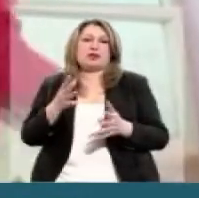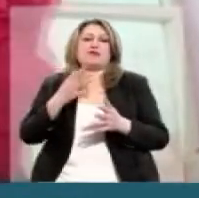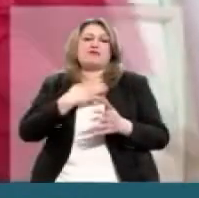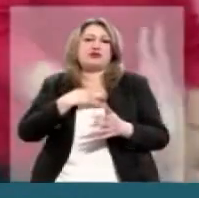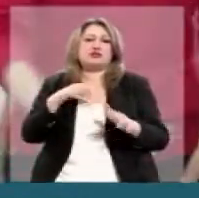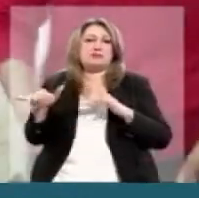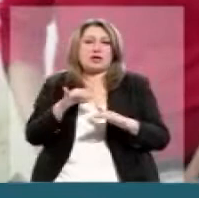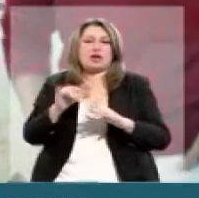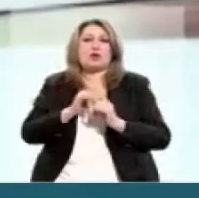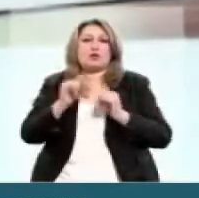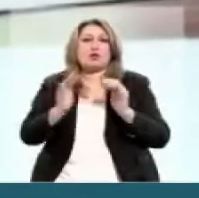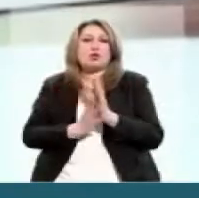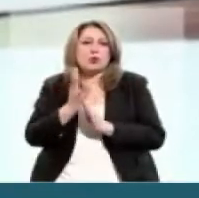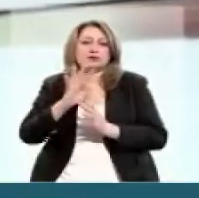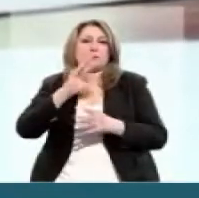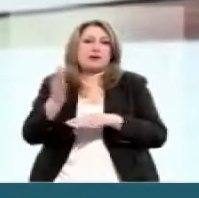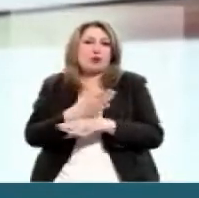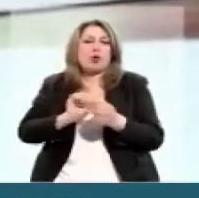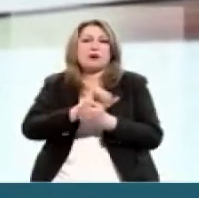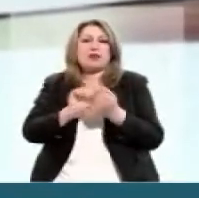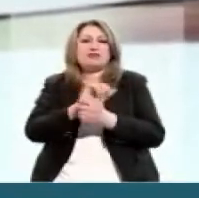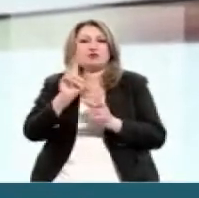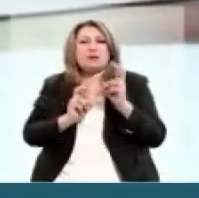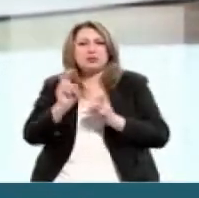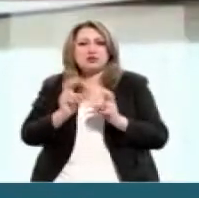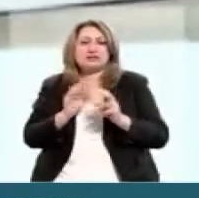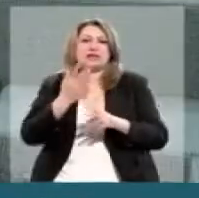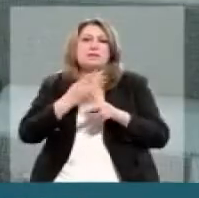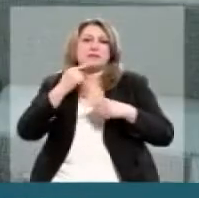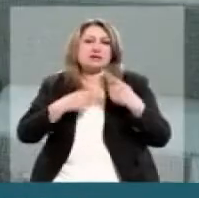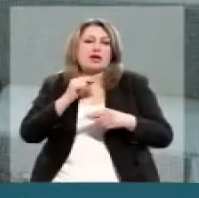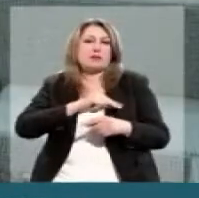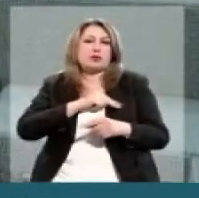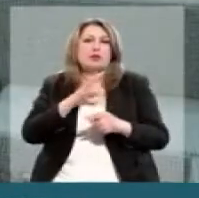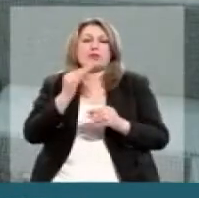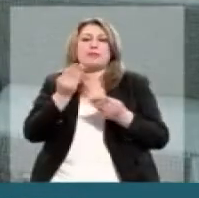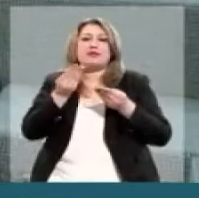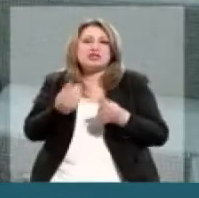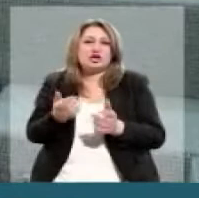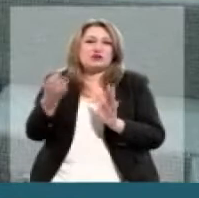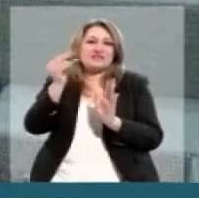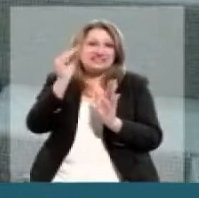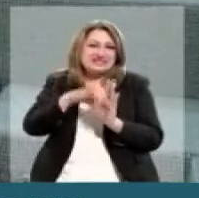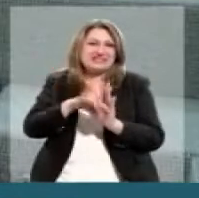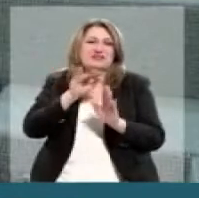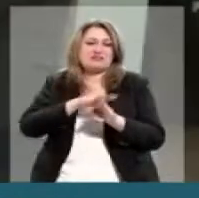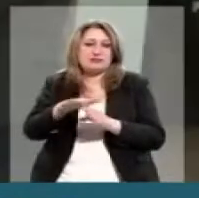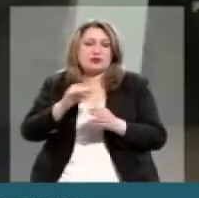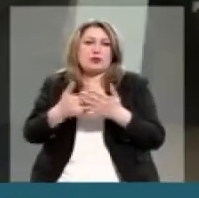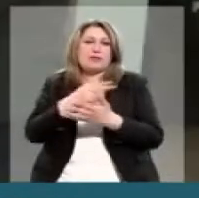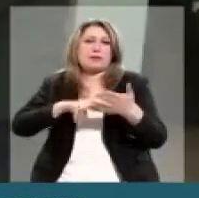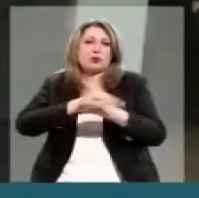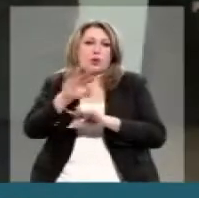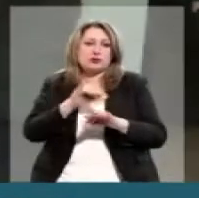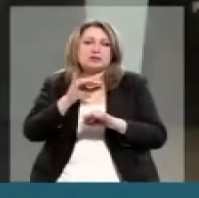Важной мерой в росте объемов производства в обрабатывающей промышленности является систематическая работа по привлечению инвестиций и реализации